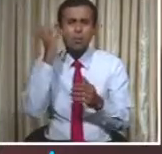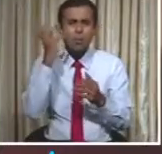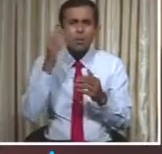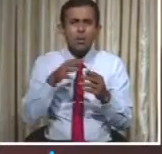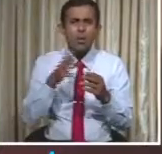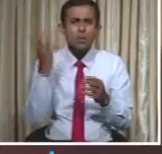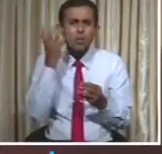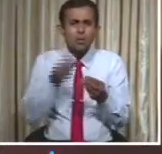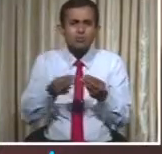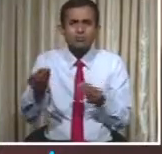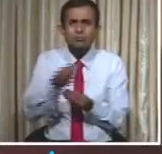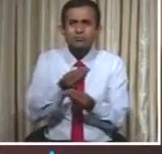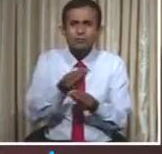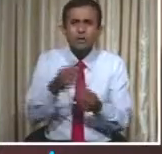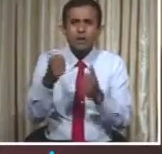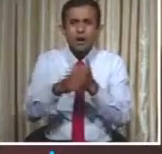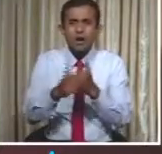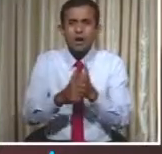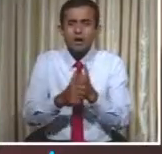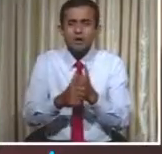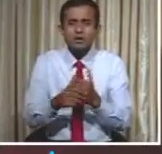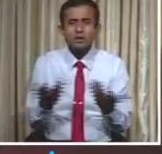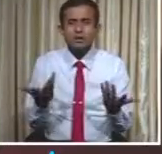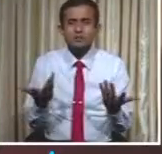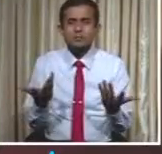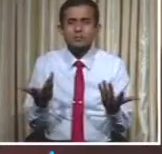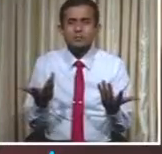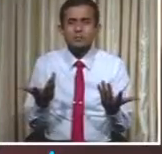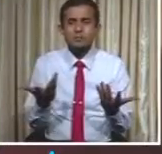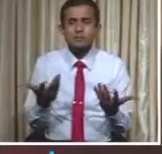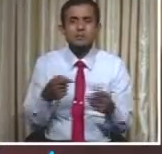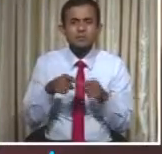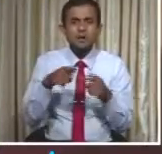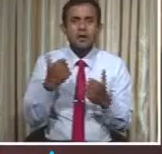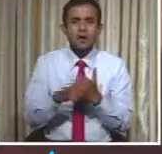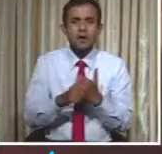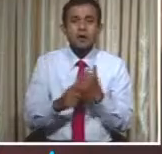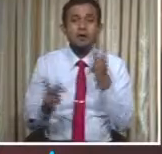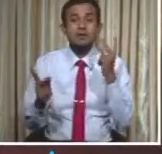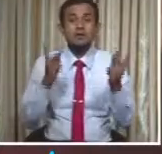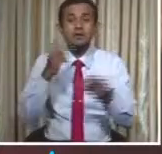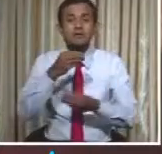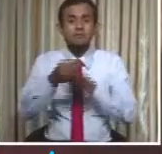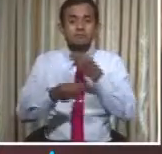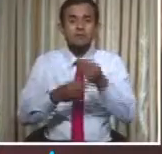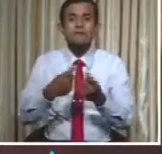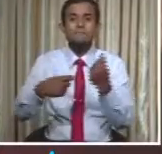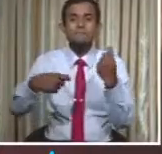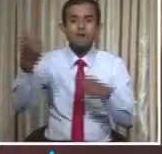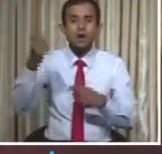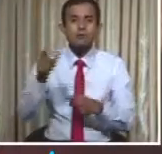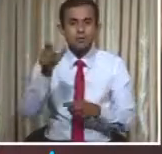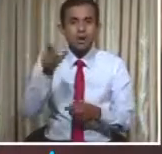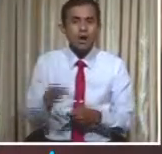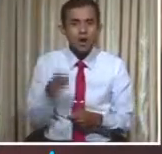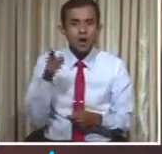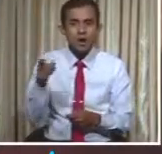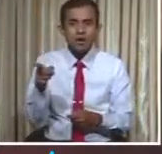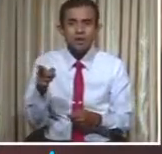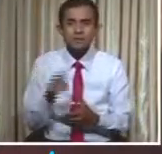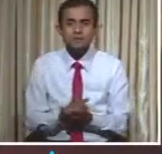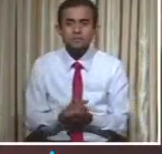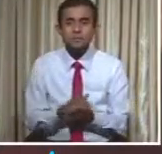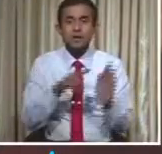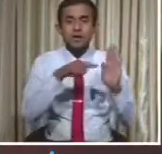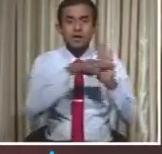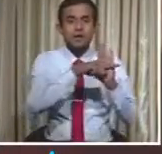පොල් ආශ්‍රිතව මොනවා හරි හදලා එහෙම නැත්නම් මේ වගේ දේවල් හදලා සංචාරක ව්‍යාපාරය අලෙවි කරන පිරිස් ඉන්නවා